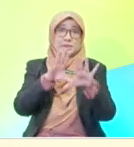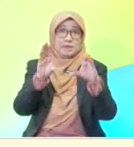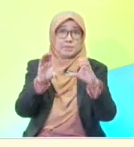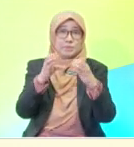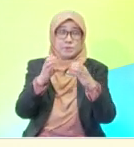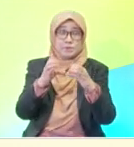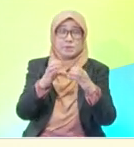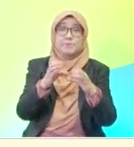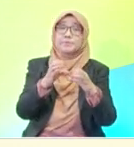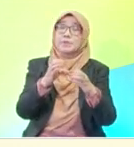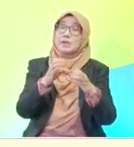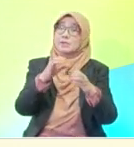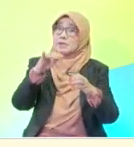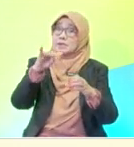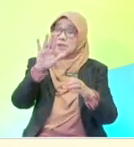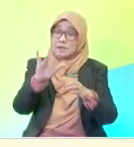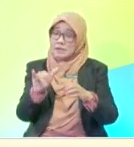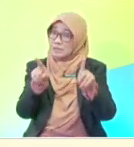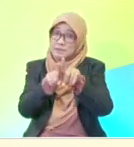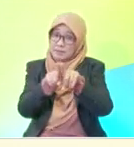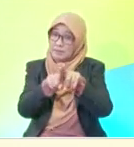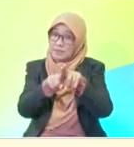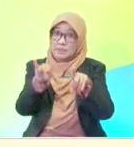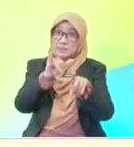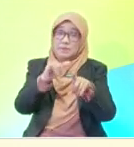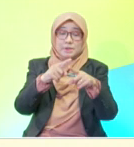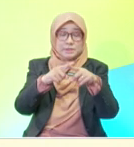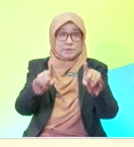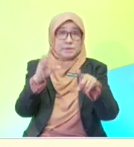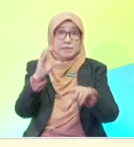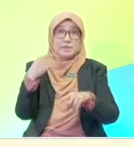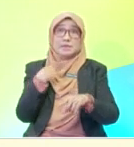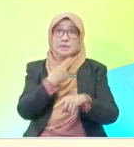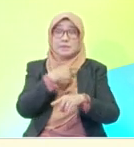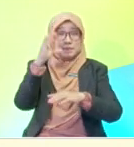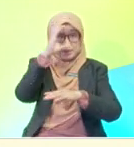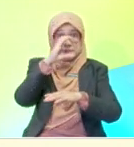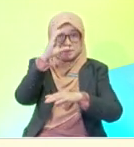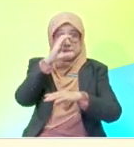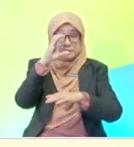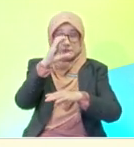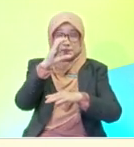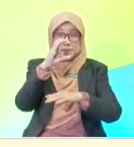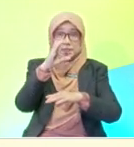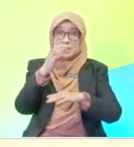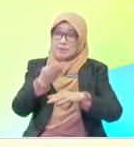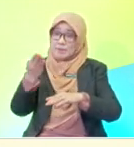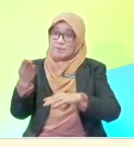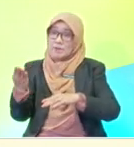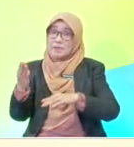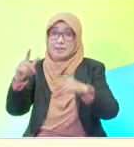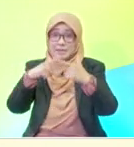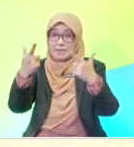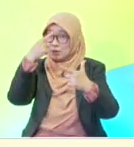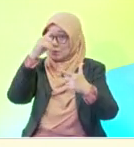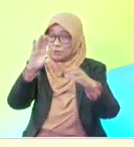tu kita kena ada besi lah semua tu kan. Tapi hari ni, jadi kita cari bahan gantian untuk memperkenalkan alat pertahanan diri tradisional.